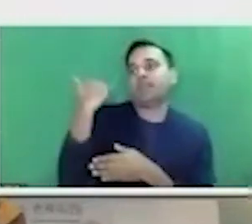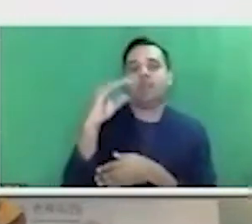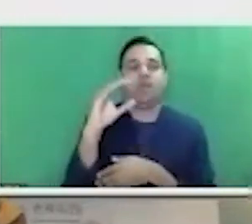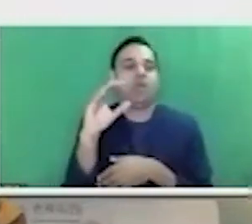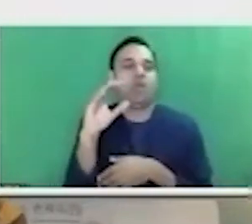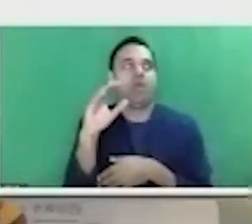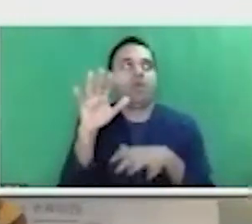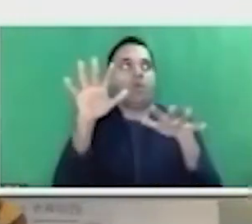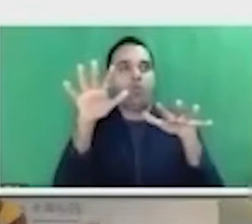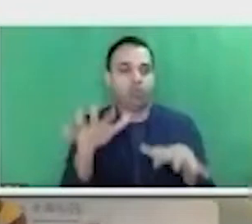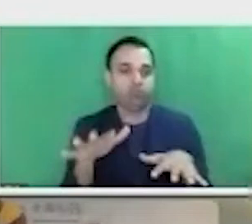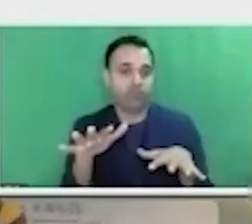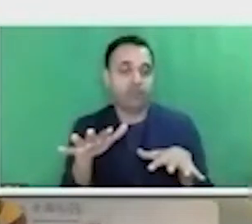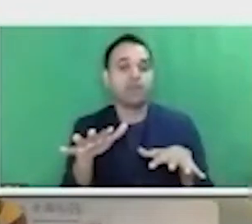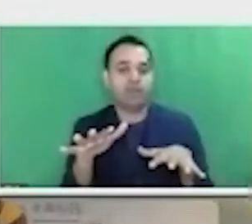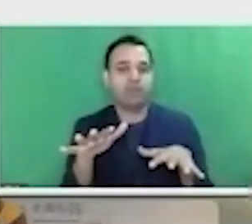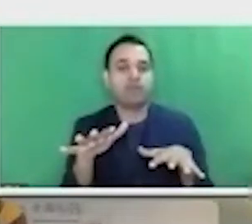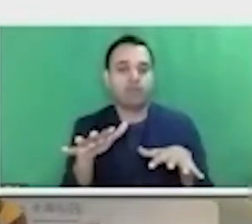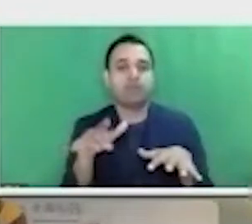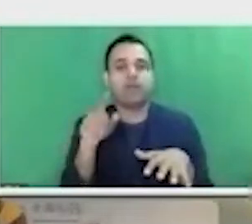الذي تفتتح الآن